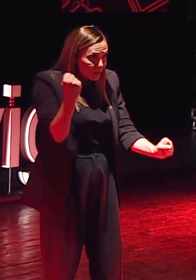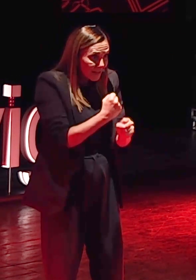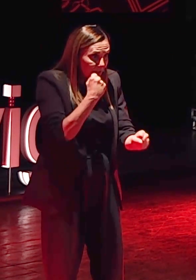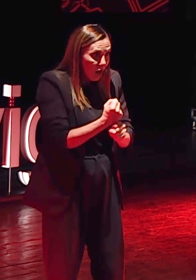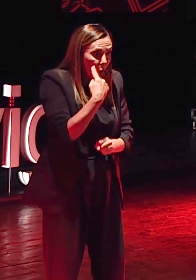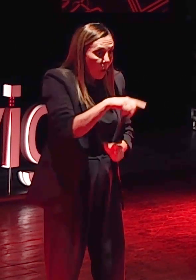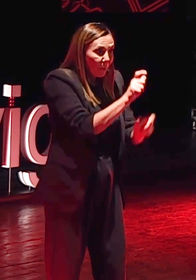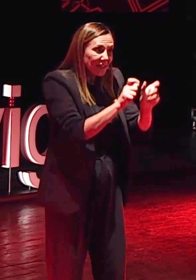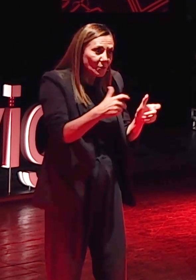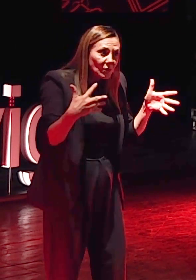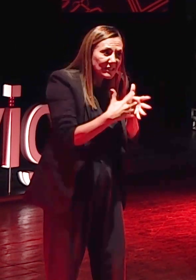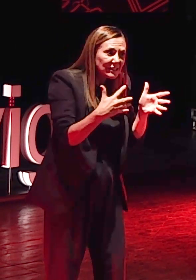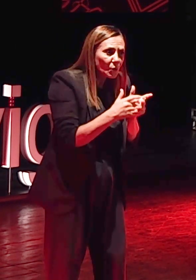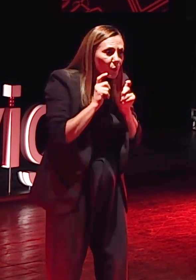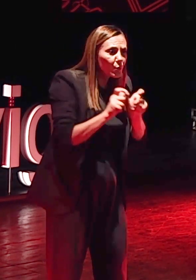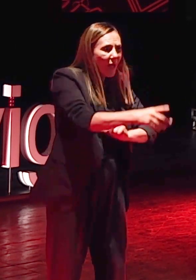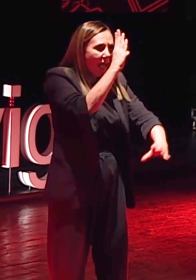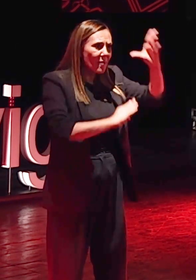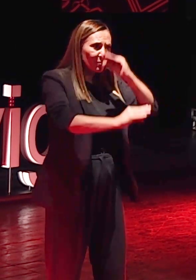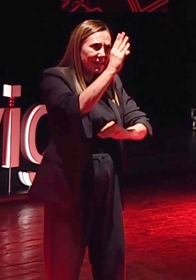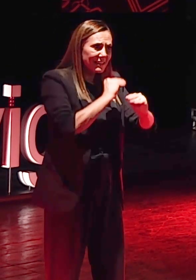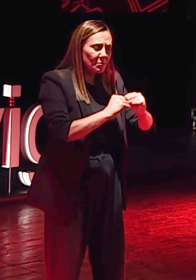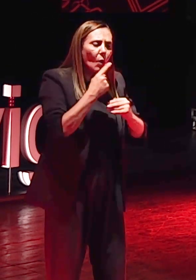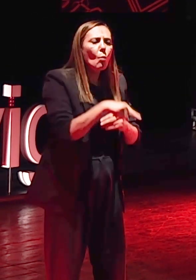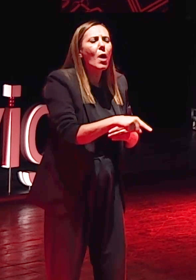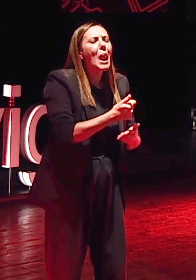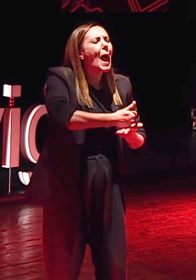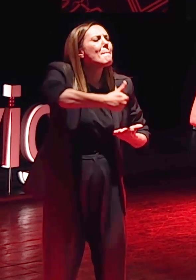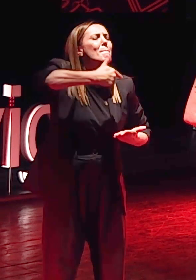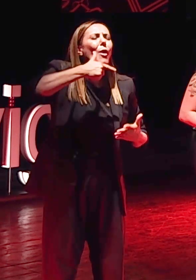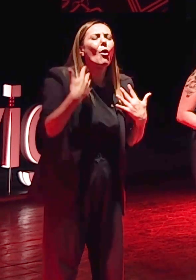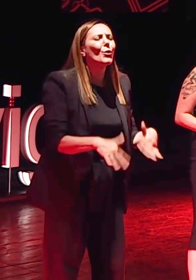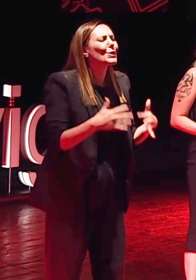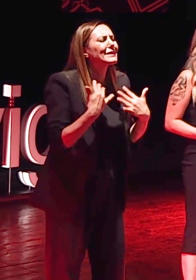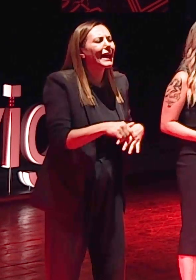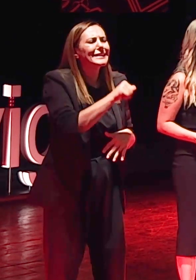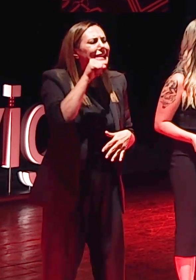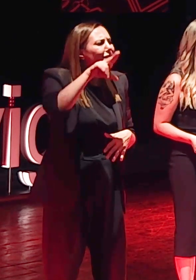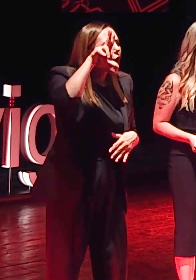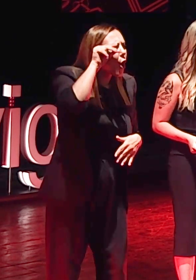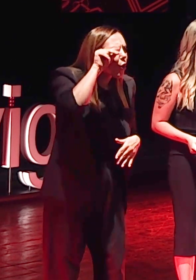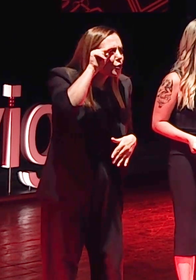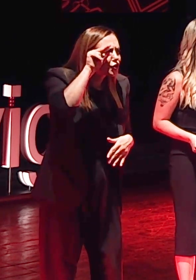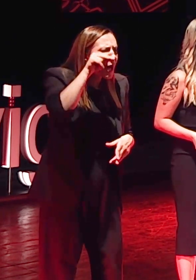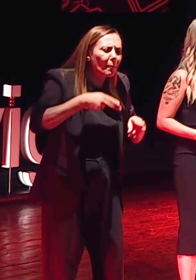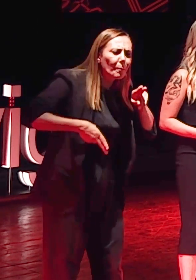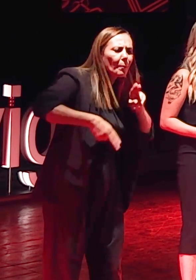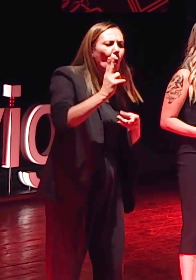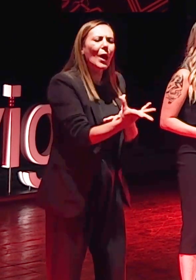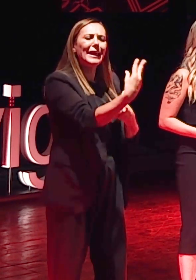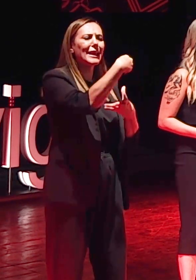disturbi specifici della apprendimento quello è fondamentale c'è bisog di conoscenza in più di